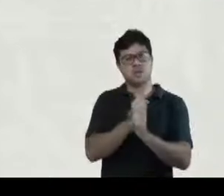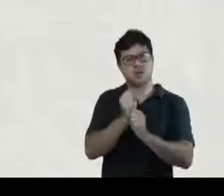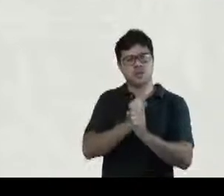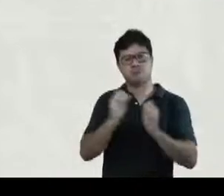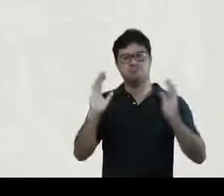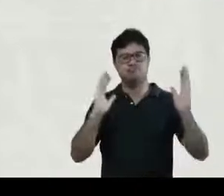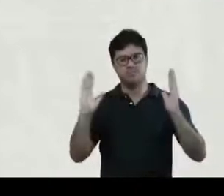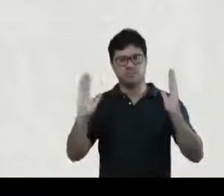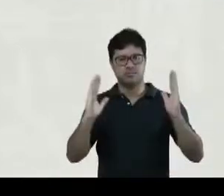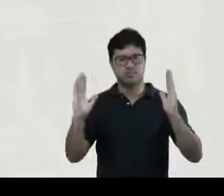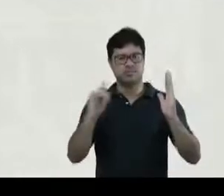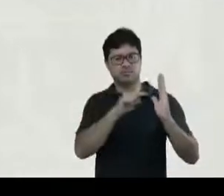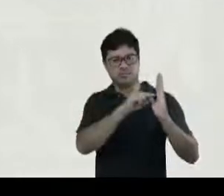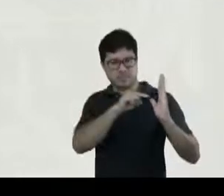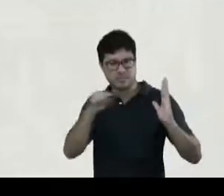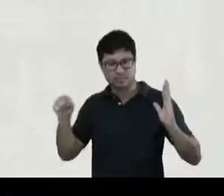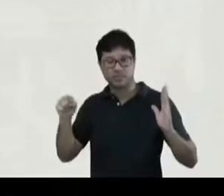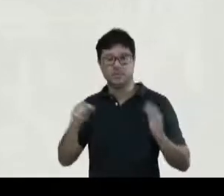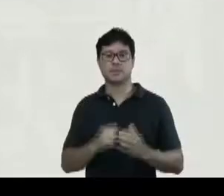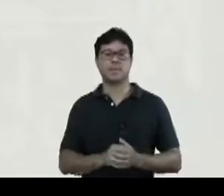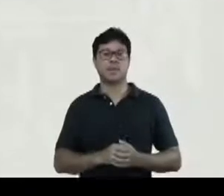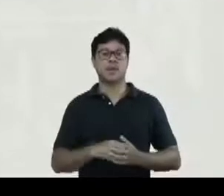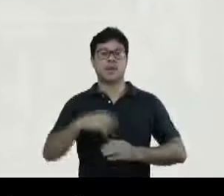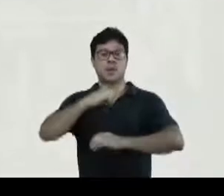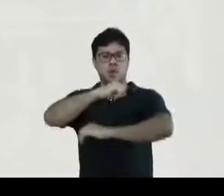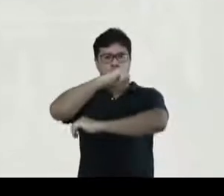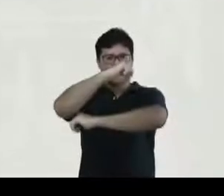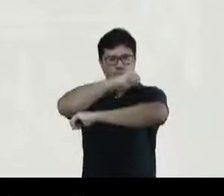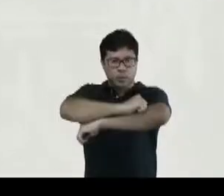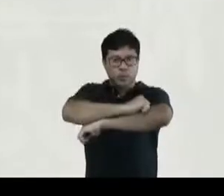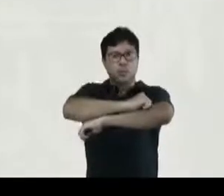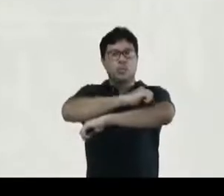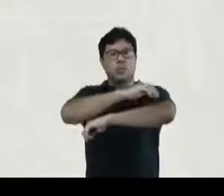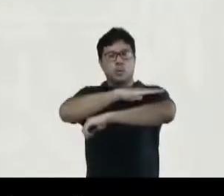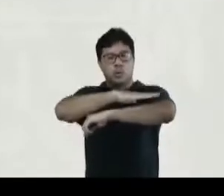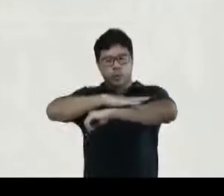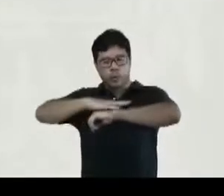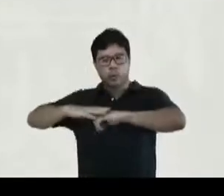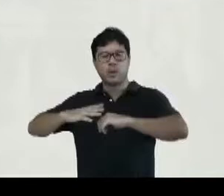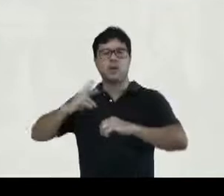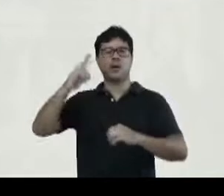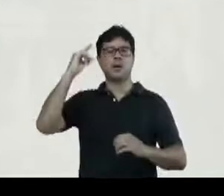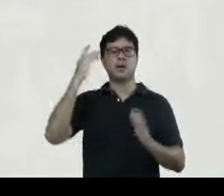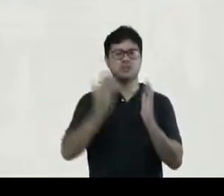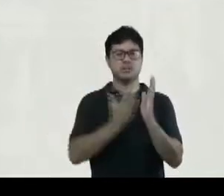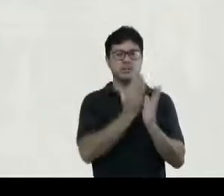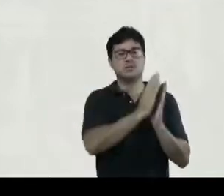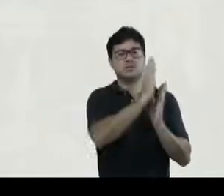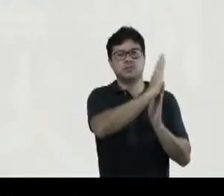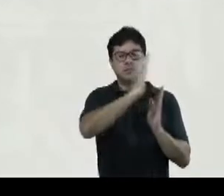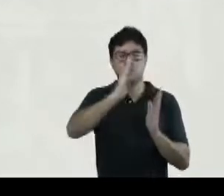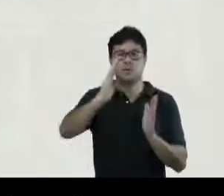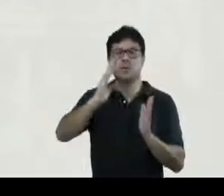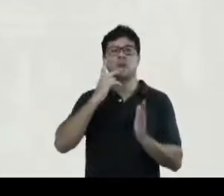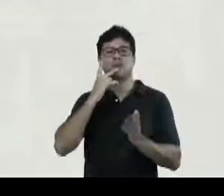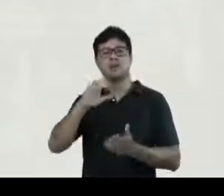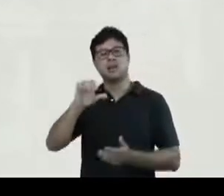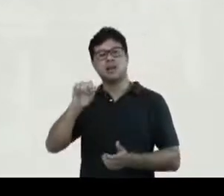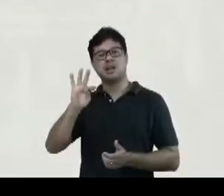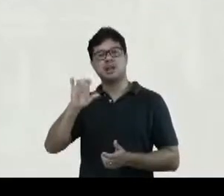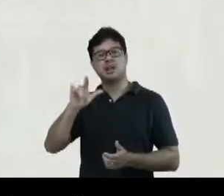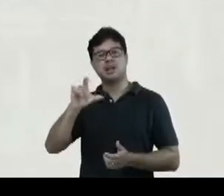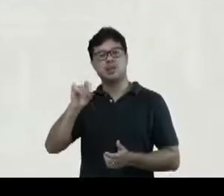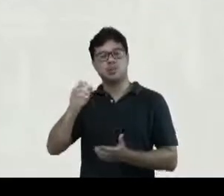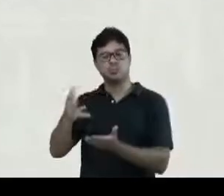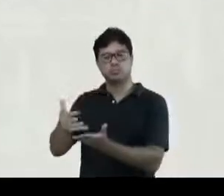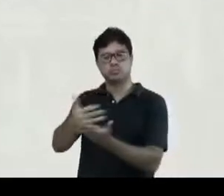Die Digitalisierung begann in den Bibliotheken mit der maschinenlesbaren Erschließung